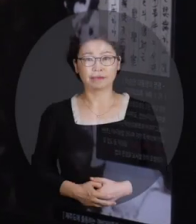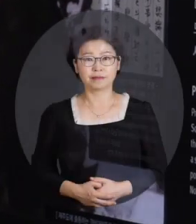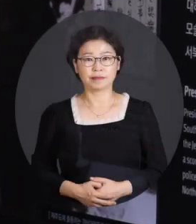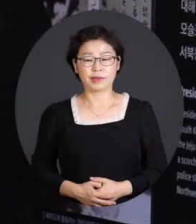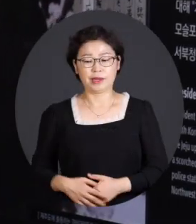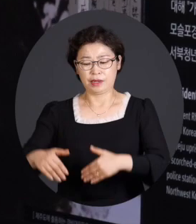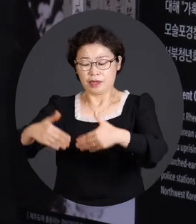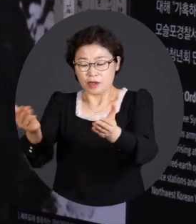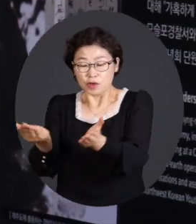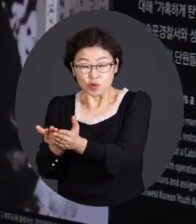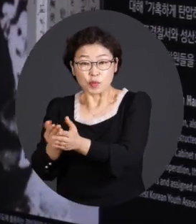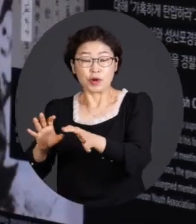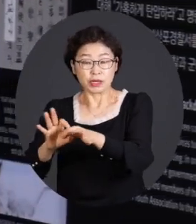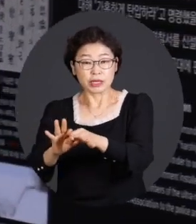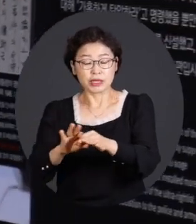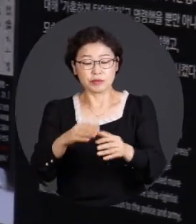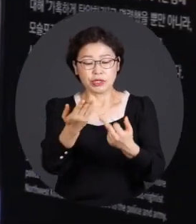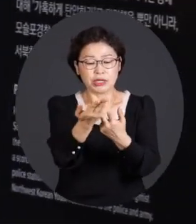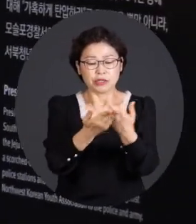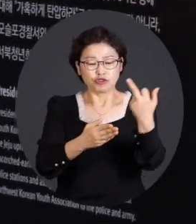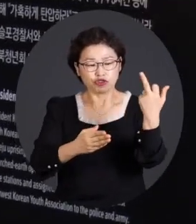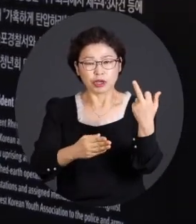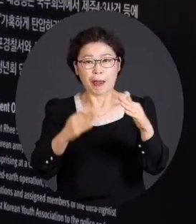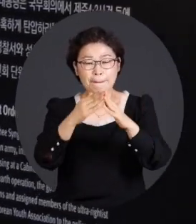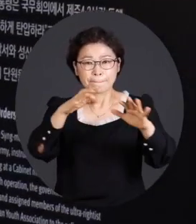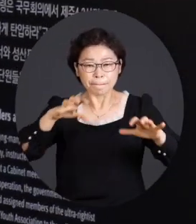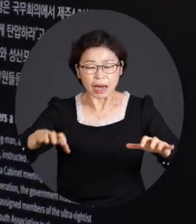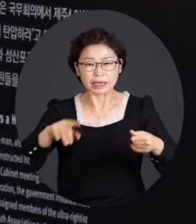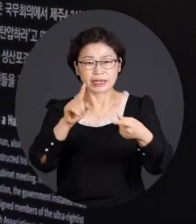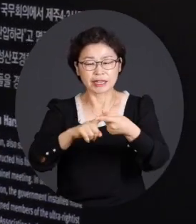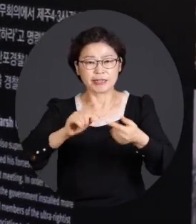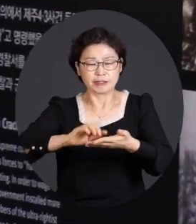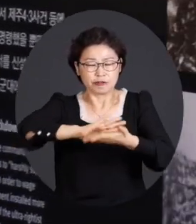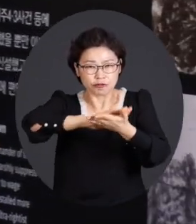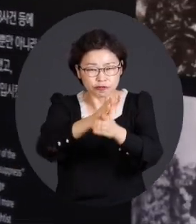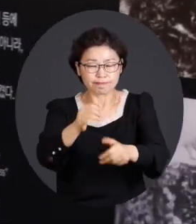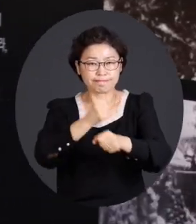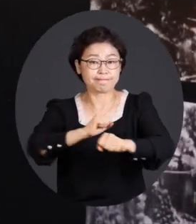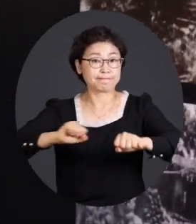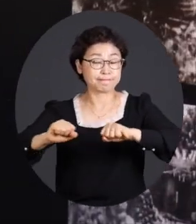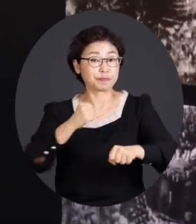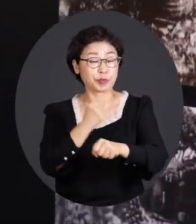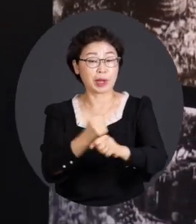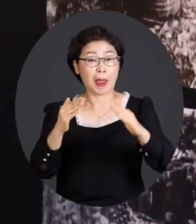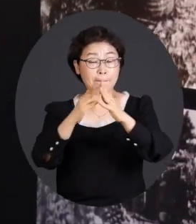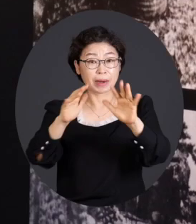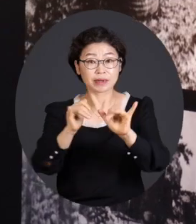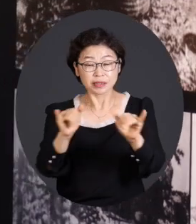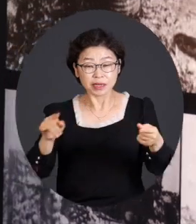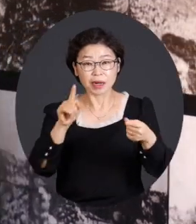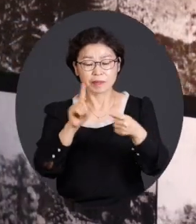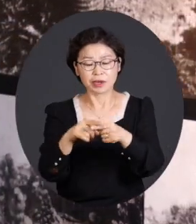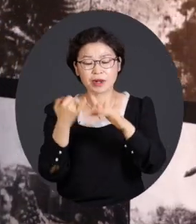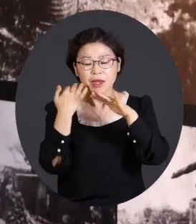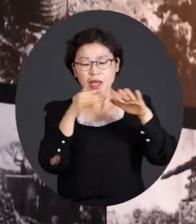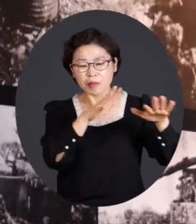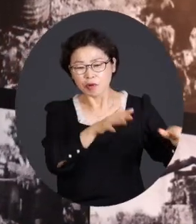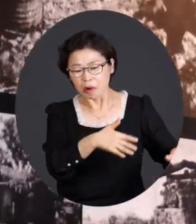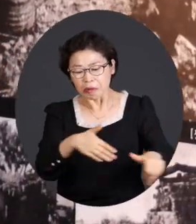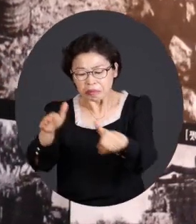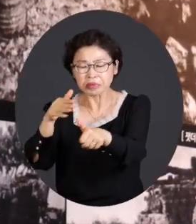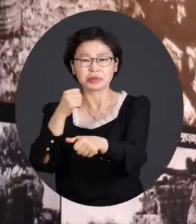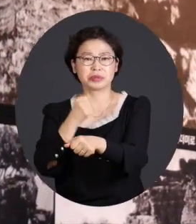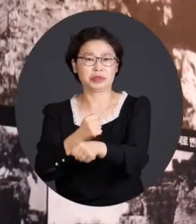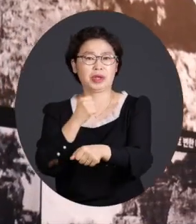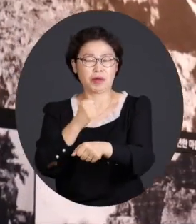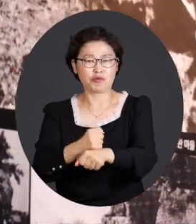이 토벌대는 중산간 마을에 대해 대규모 소개 작전을 전개합니다. 이 마을 주민들을 해변 마을로 강제 이주시키고